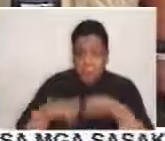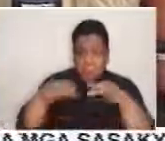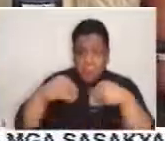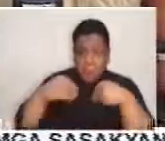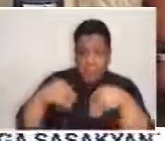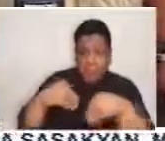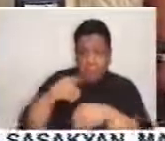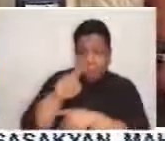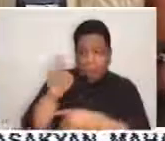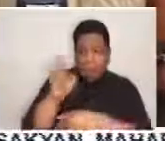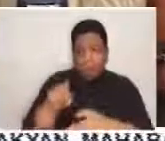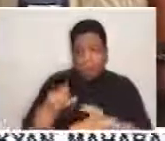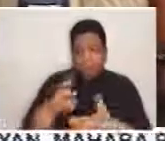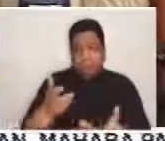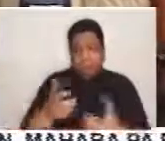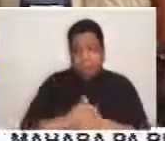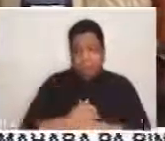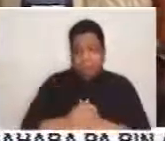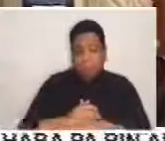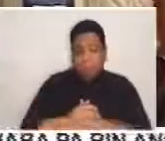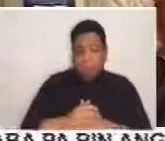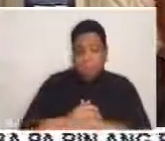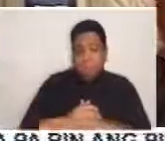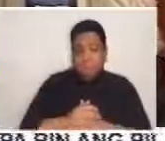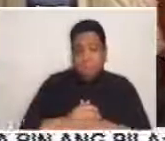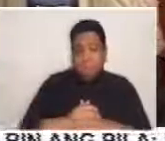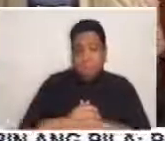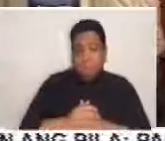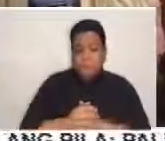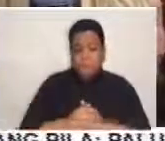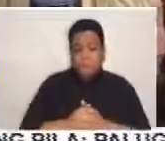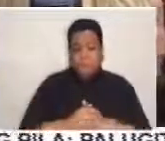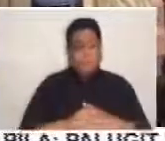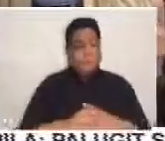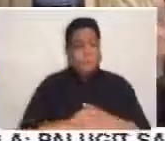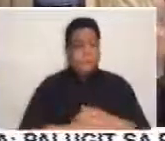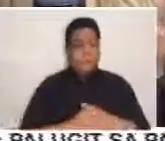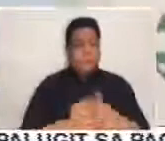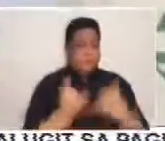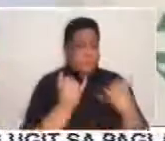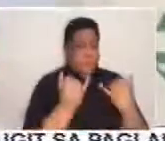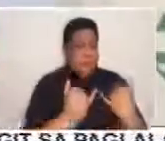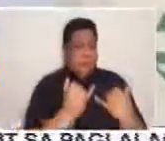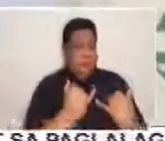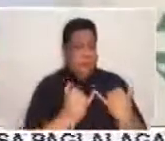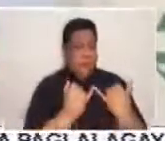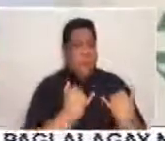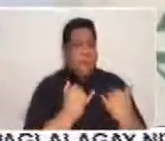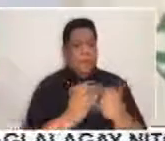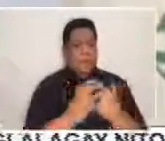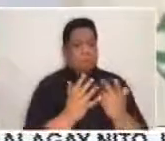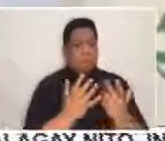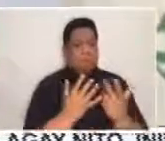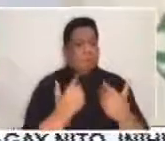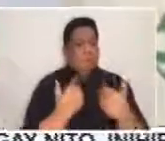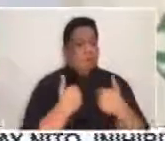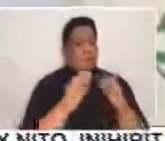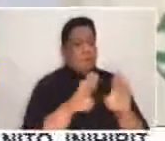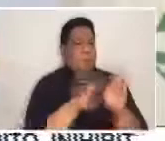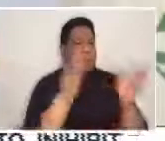hayop. Ito po ay para muling makabangon ang mga magsasakang naapektuhan po ng bagyo. Ayon kay Agriculture Secretary William